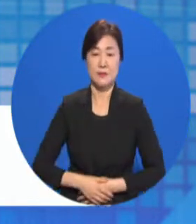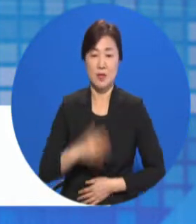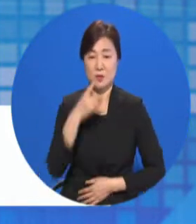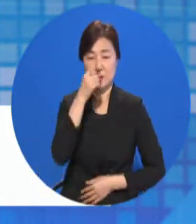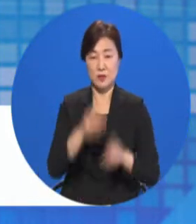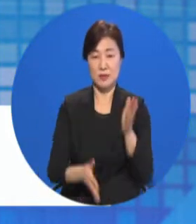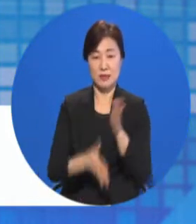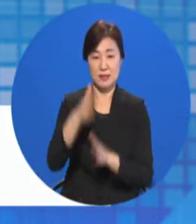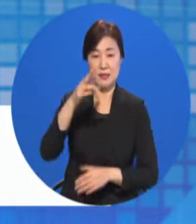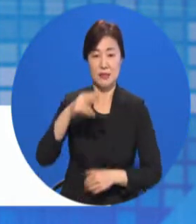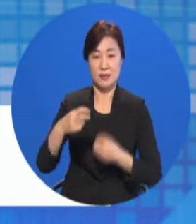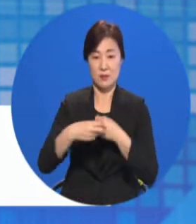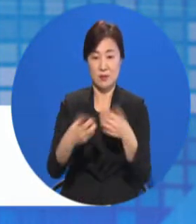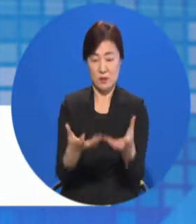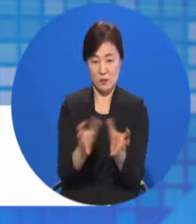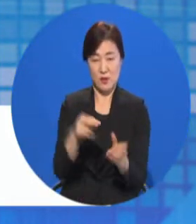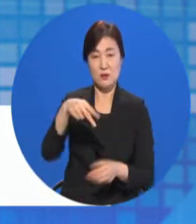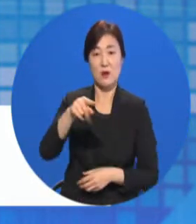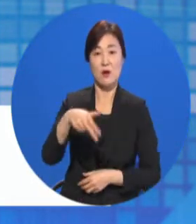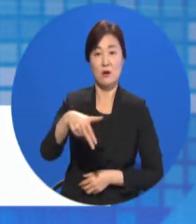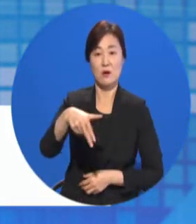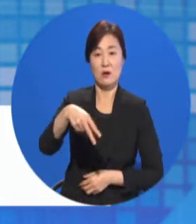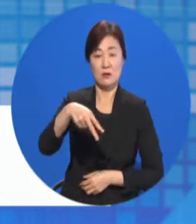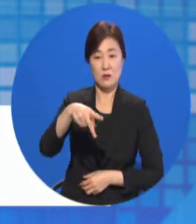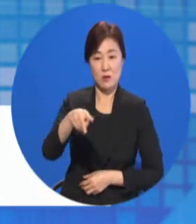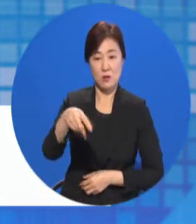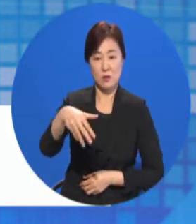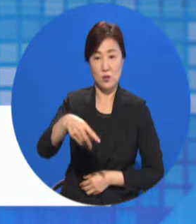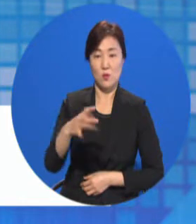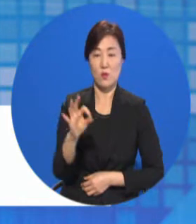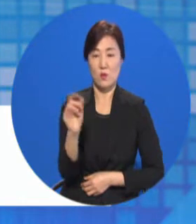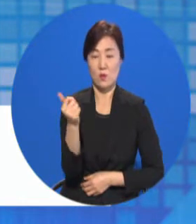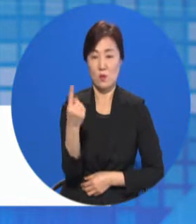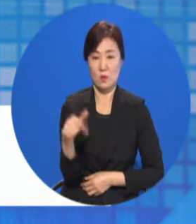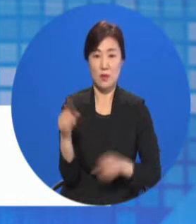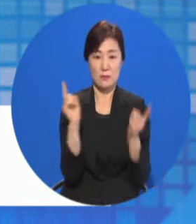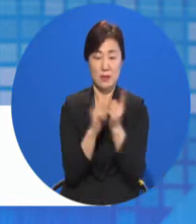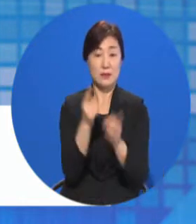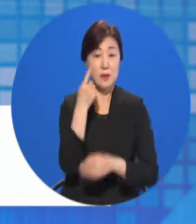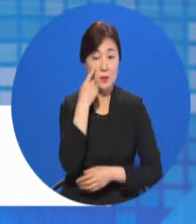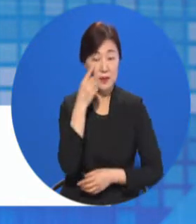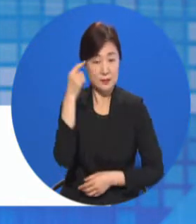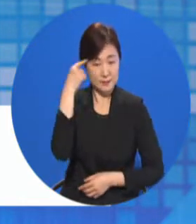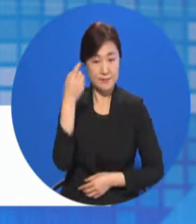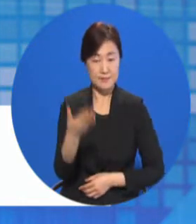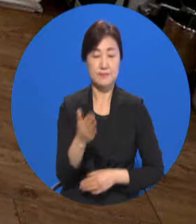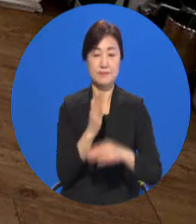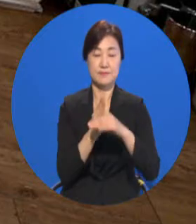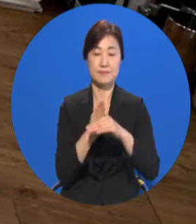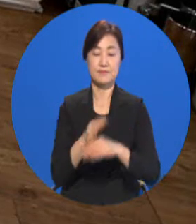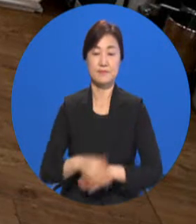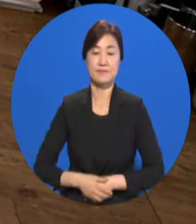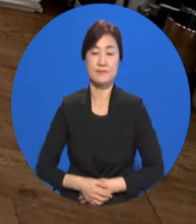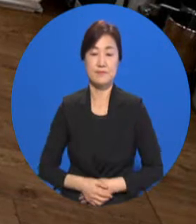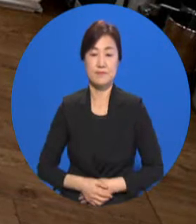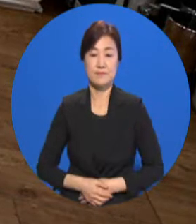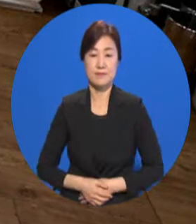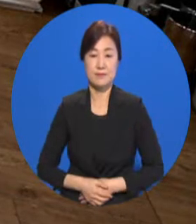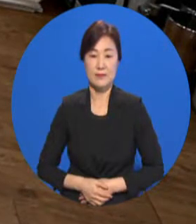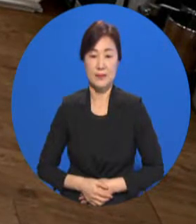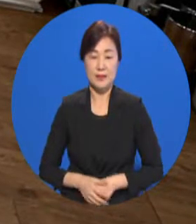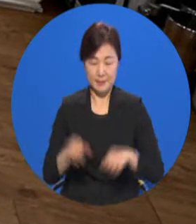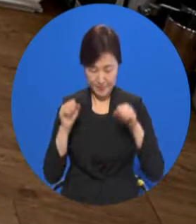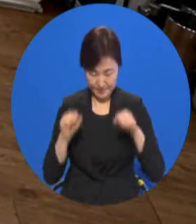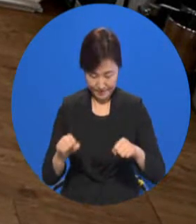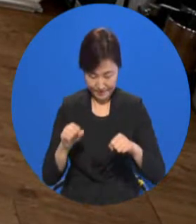순천시 의사회 서종옥 회장을 만나 궁금한 점들 이야기 나눠봤습니다. 조희원 기자입니다. 네, 원장님